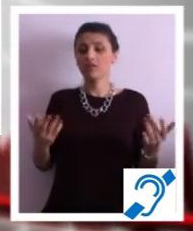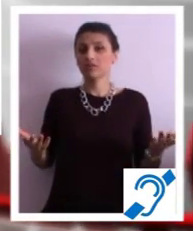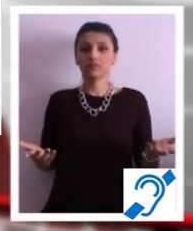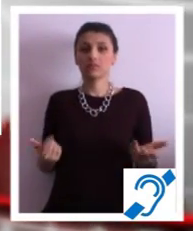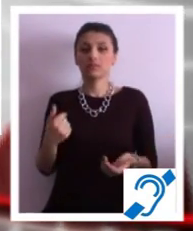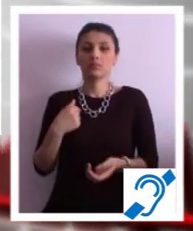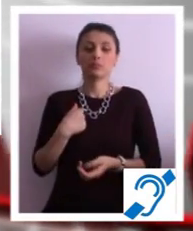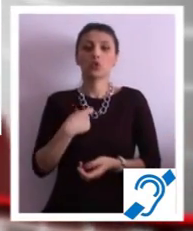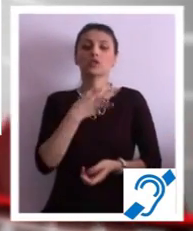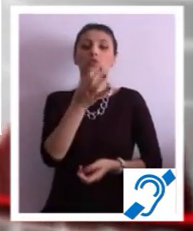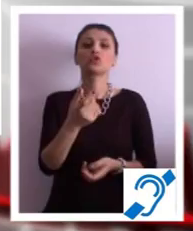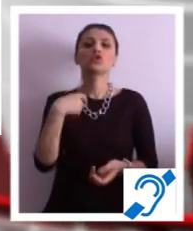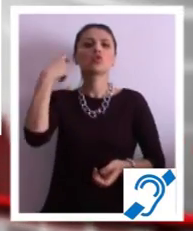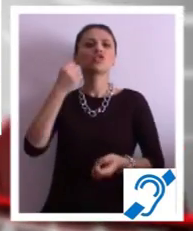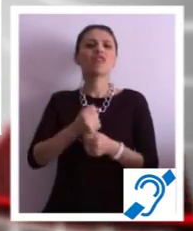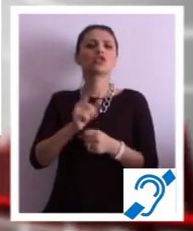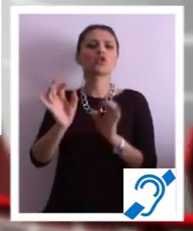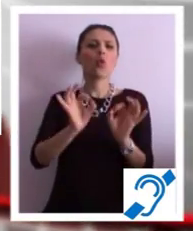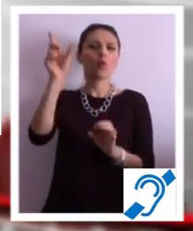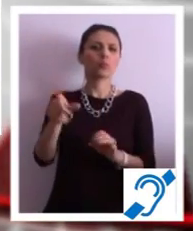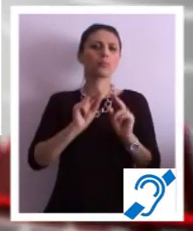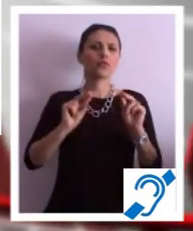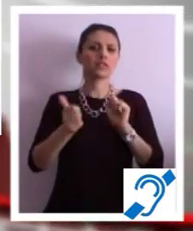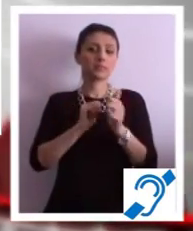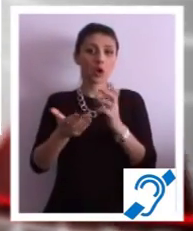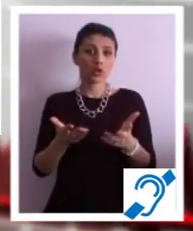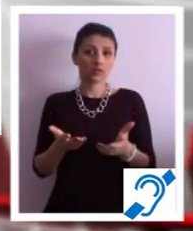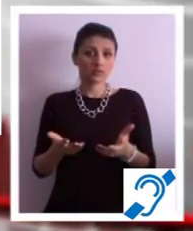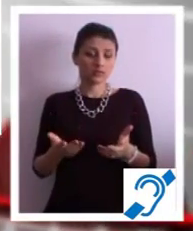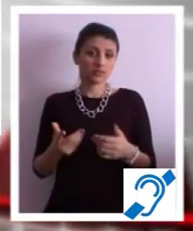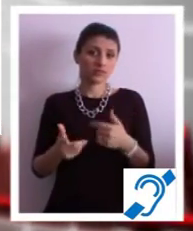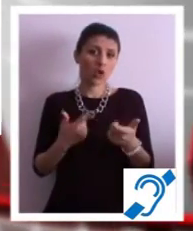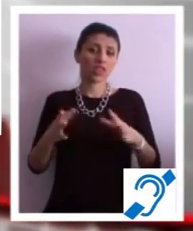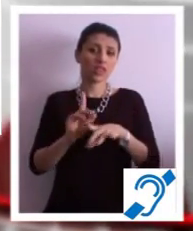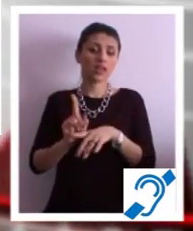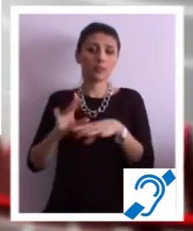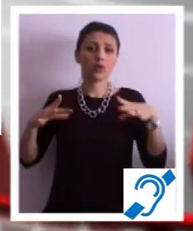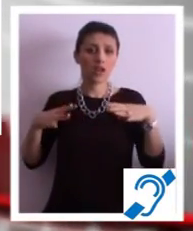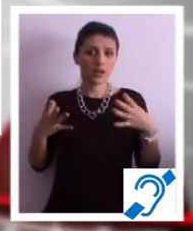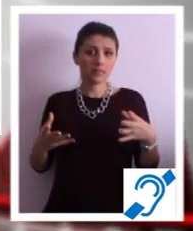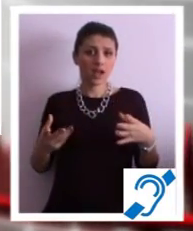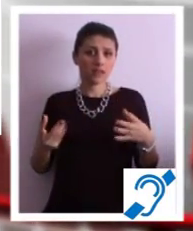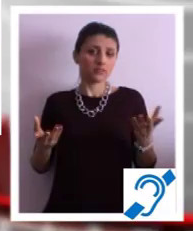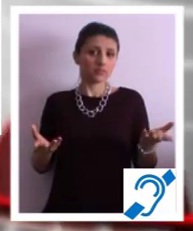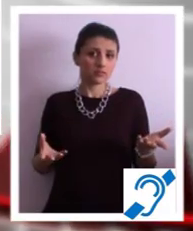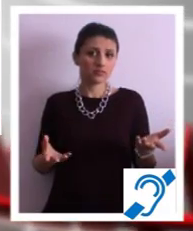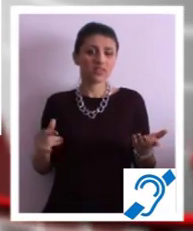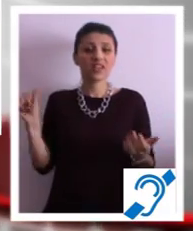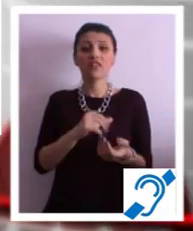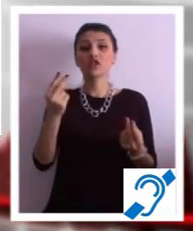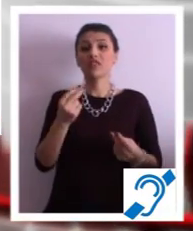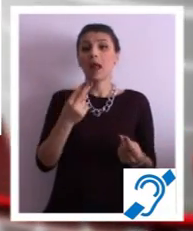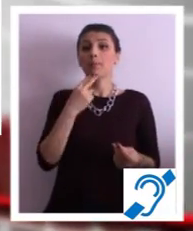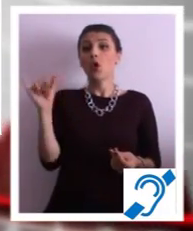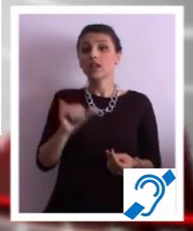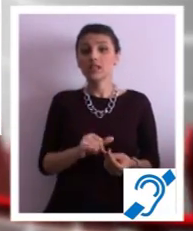eu să știu ce face domnul Luca Gerasimescu în timpul liber, sau un alt coleg al meu. Trebuie să-mi vină cu ceva de la